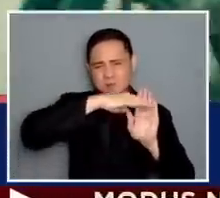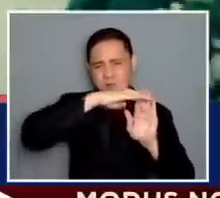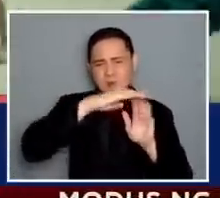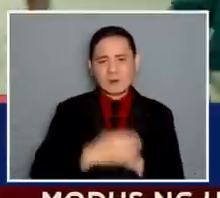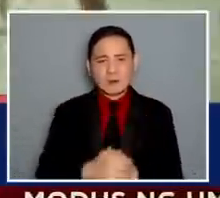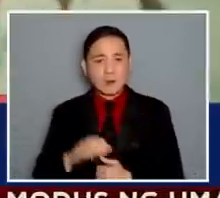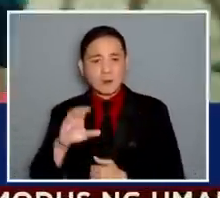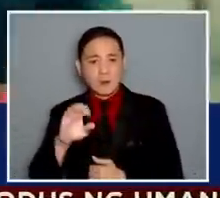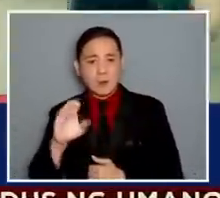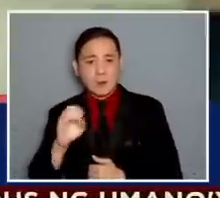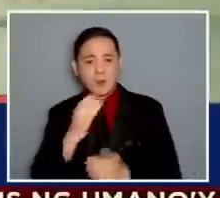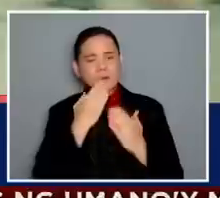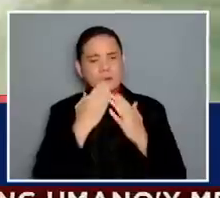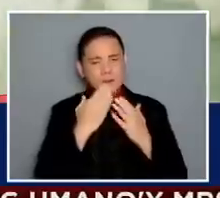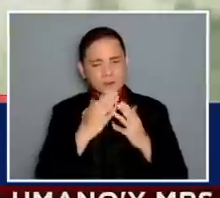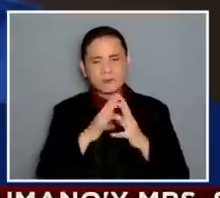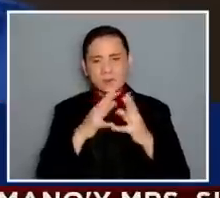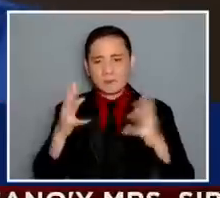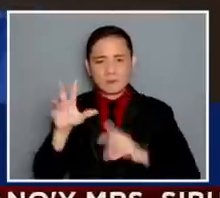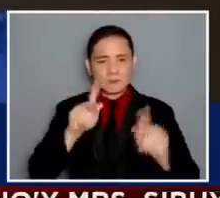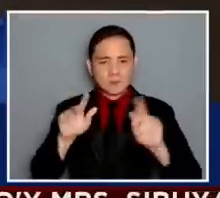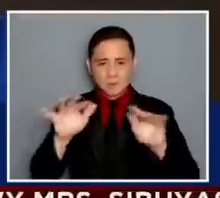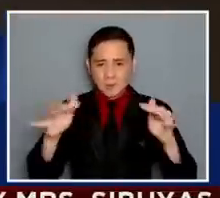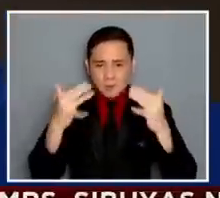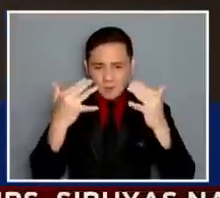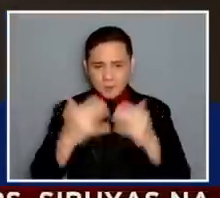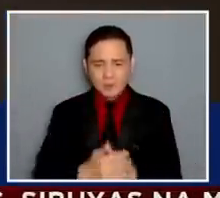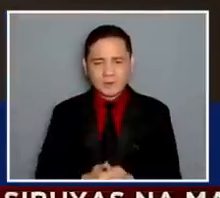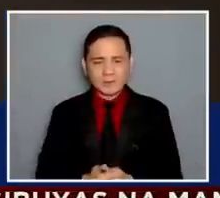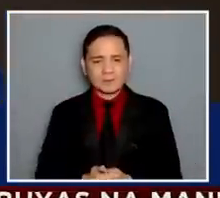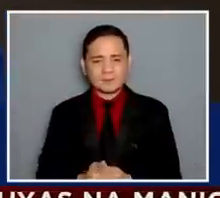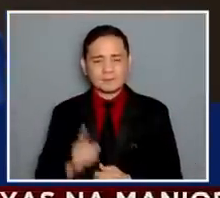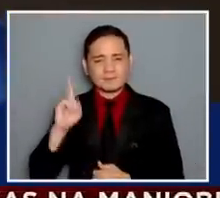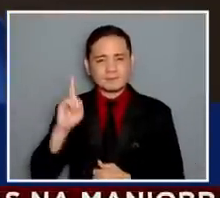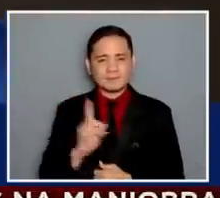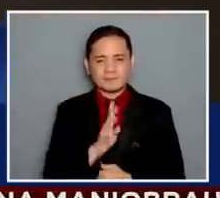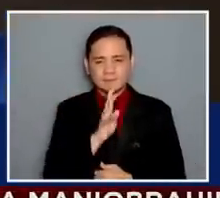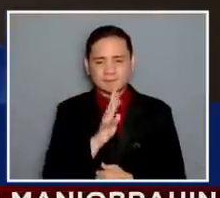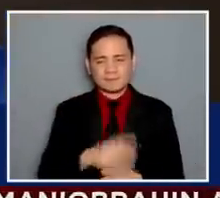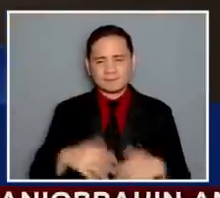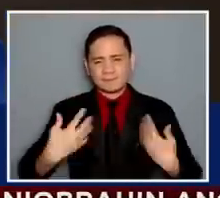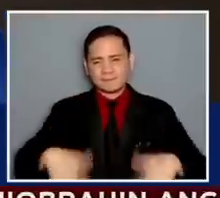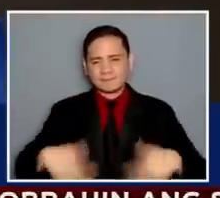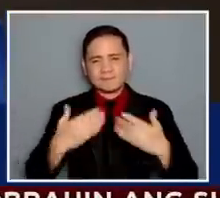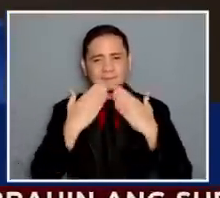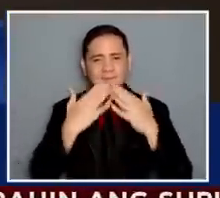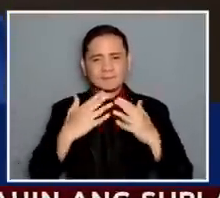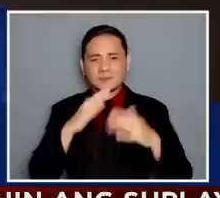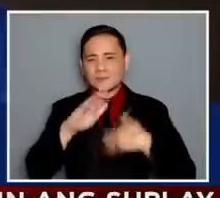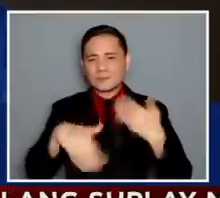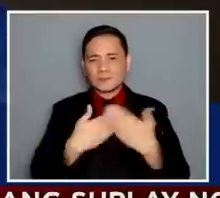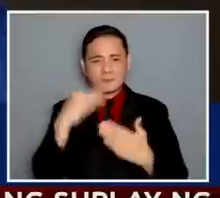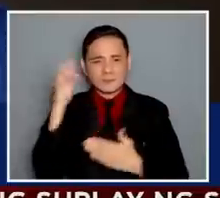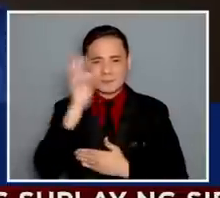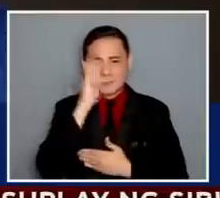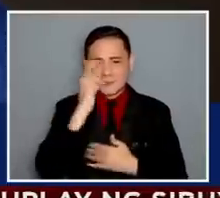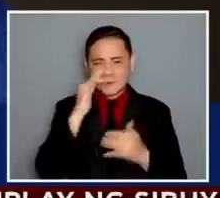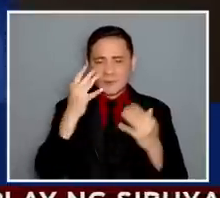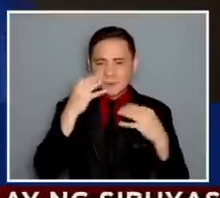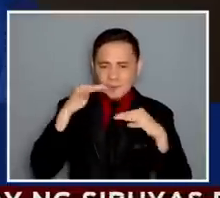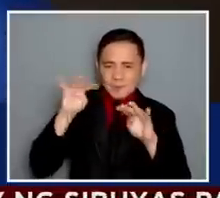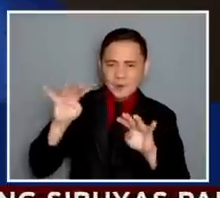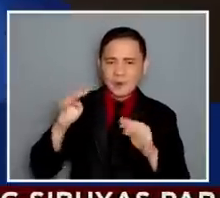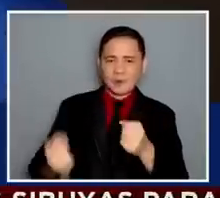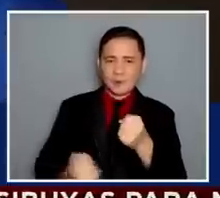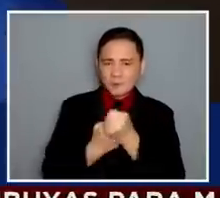manonood. Maraming salamat po talaga, sobra-sobra, sa lahat ng mga Pilipino na sumubaybay at sumuporta po sa amin. Nananalangin kami na